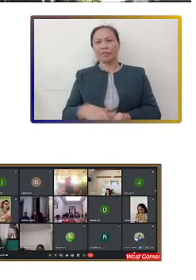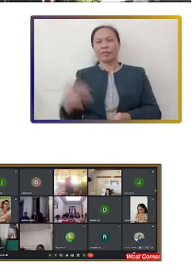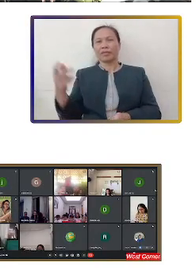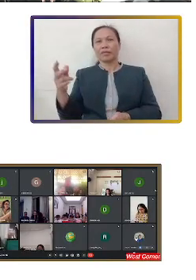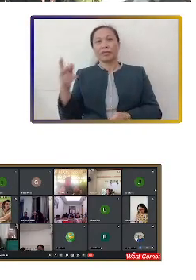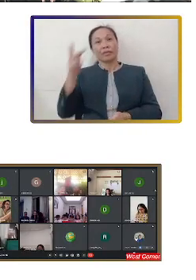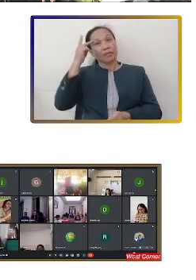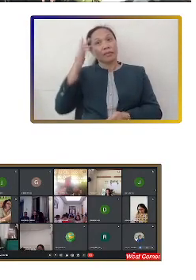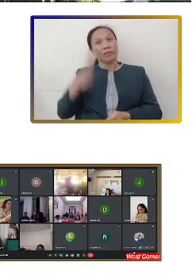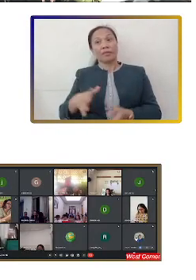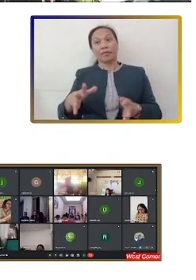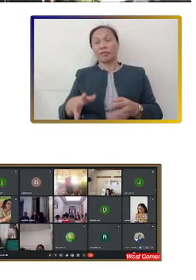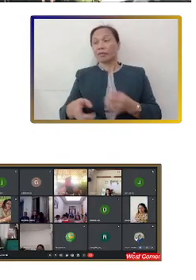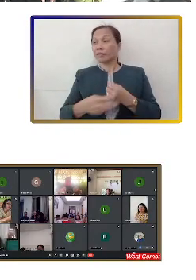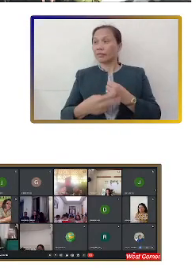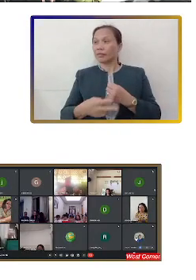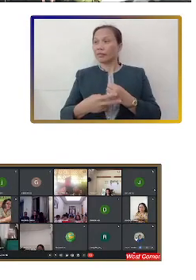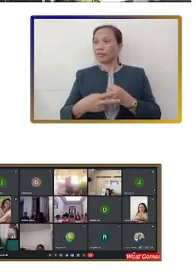pastor.